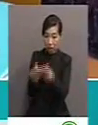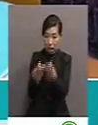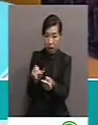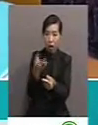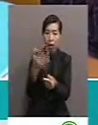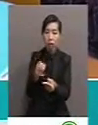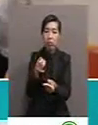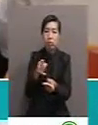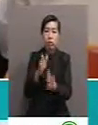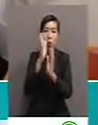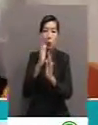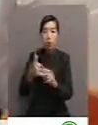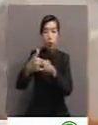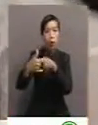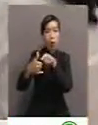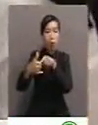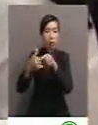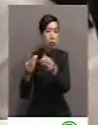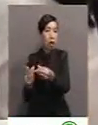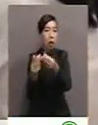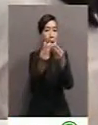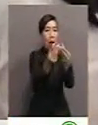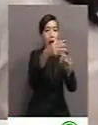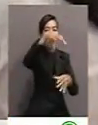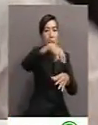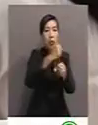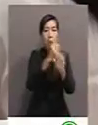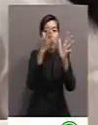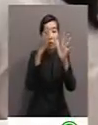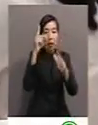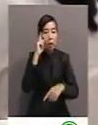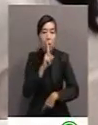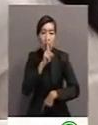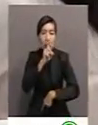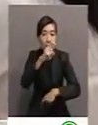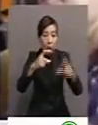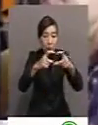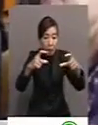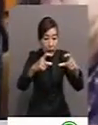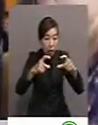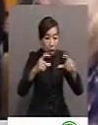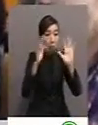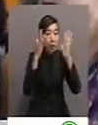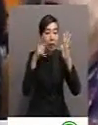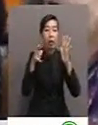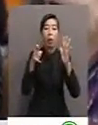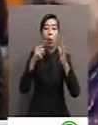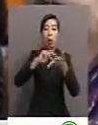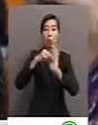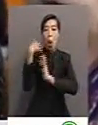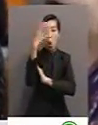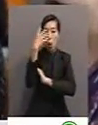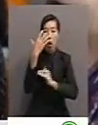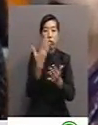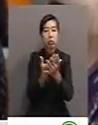อบถามถึงกรมธรรม์ไม่ได้สุดท้ายรู้ว่าถูกหลอกมูลค่าความเสียหายรวมกันเป็นเงินกว่า100 ล้านบาททีเดียวค่ะคุณผู้ชมคะ